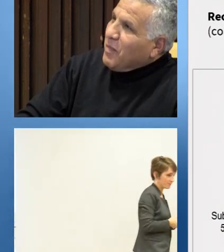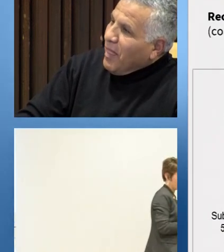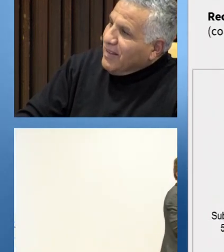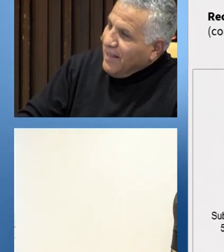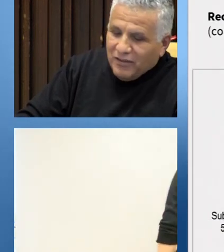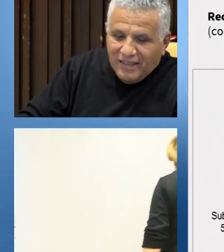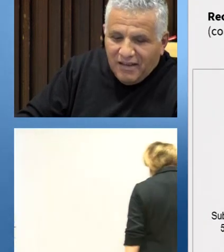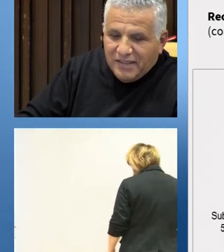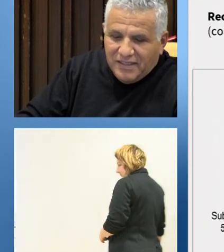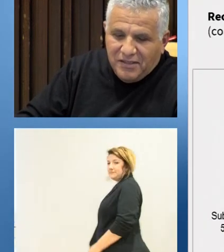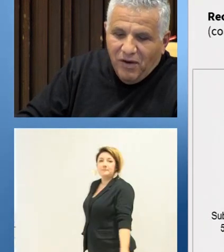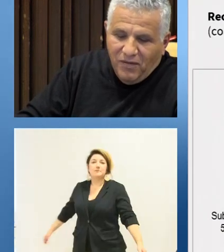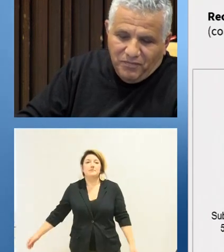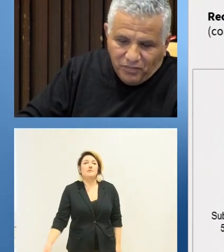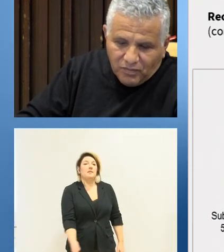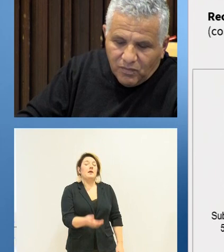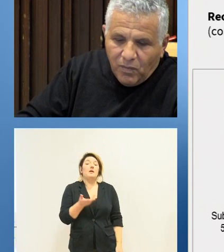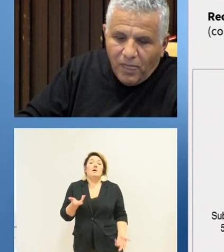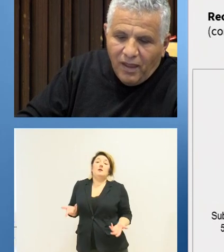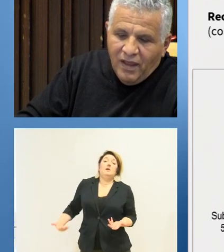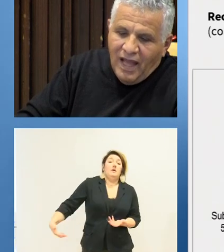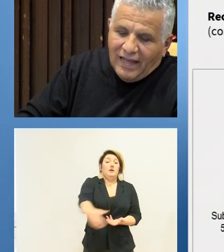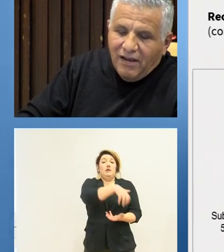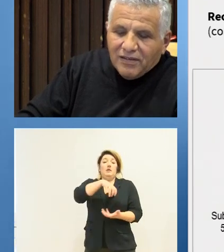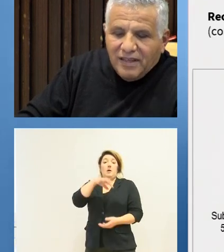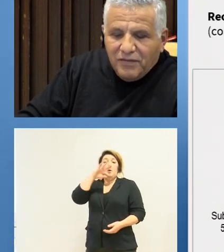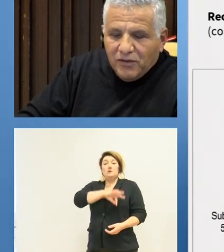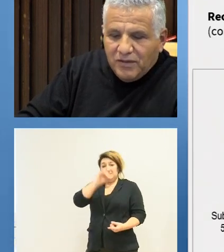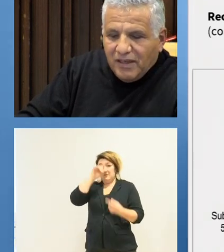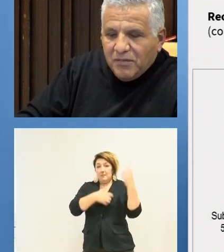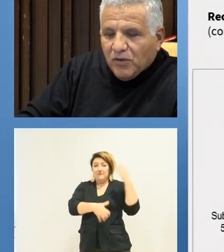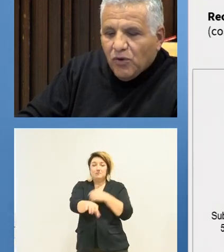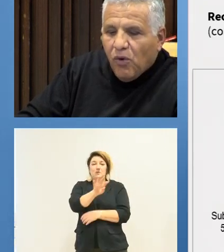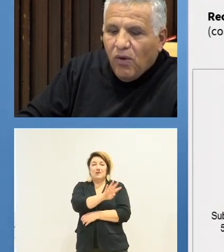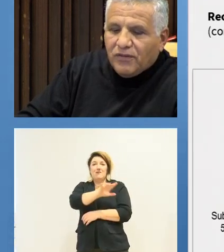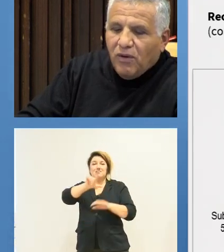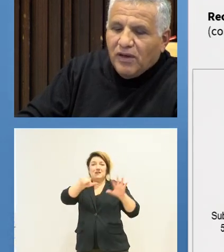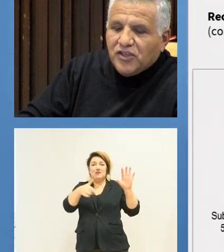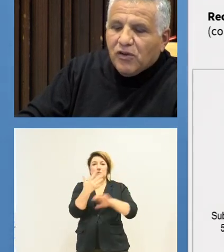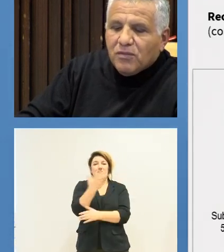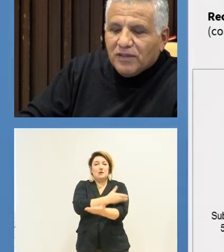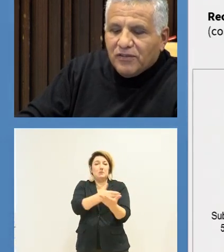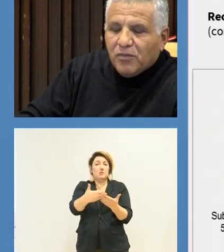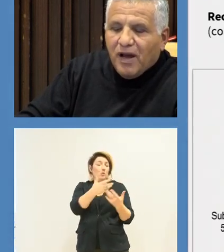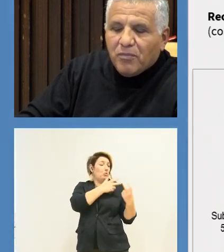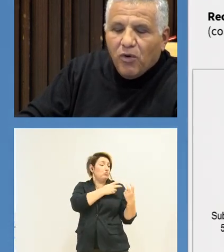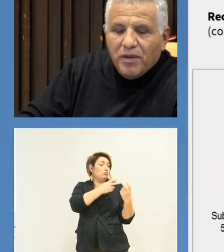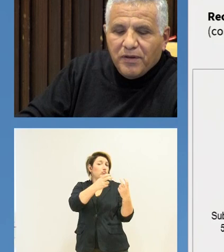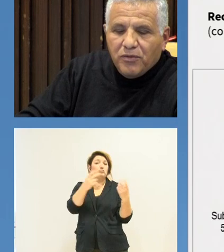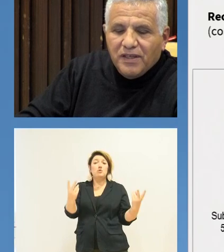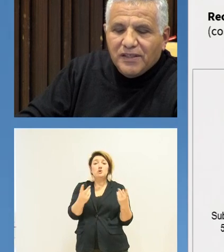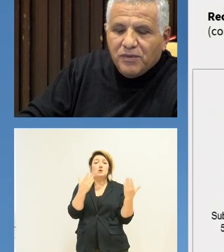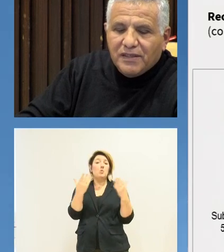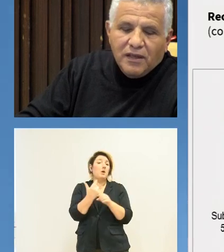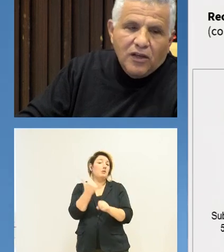des recettes d'investissement à 47,5 millions d'euros elles sont en légère augmentation par rapport au